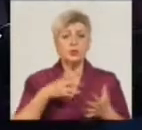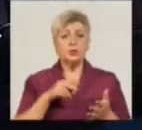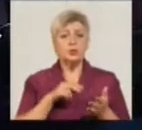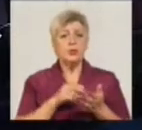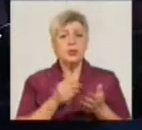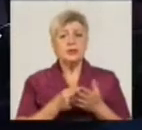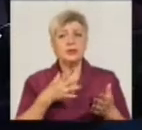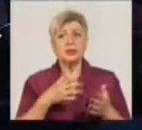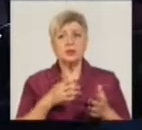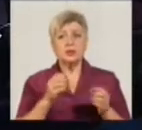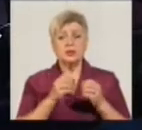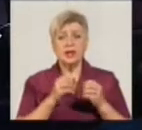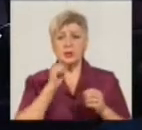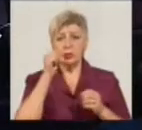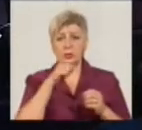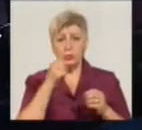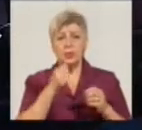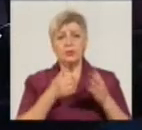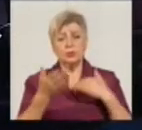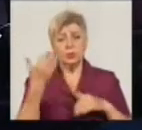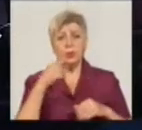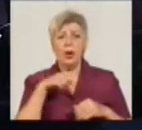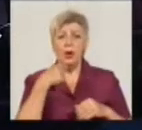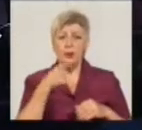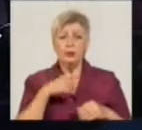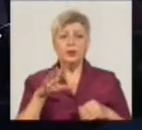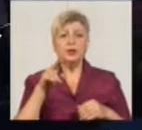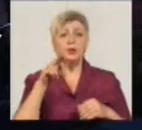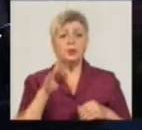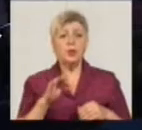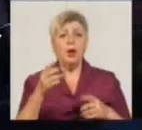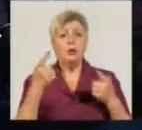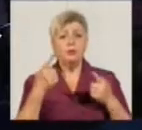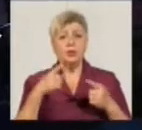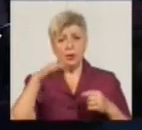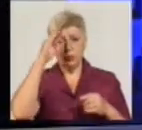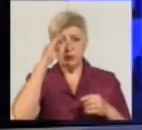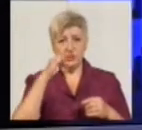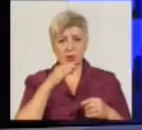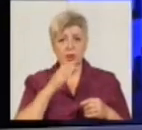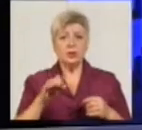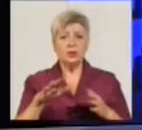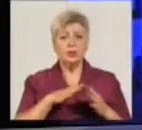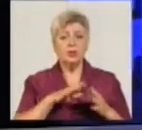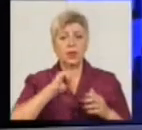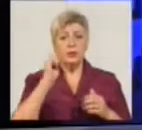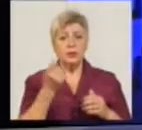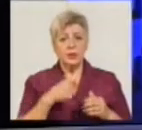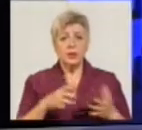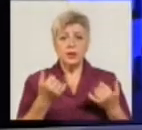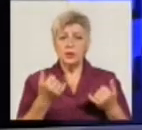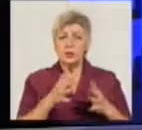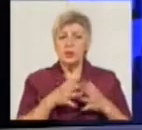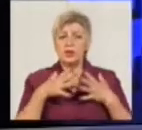про Другу світову війну, у нас ще говорили про Велику Вітчизняну війну. Зараз більше говорять про жертв Другої світової війни, аніж